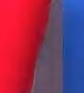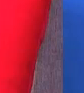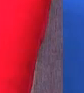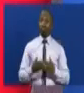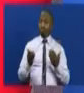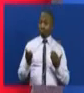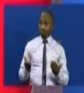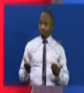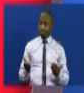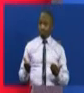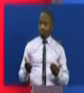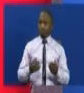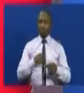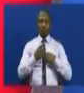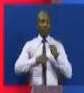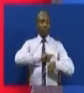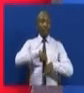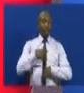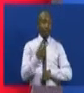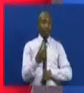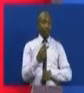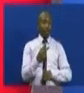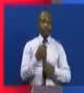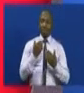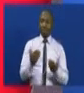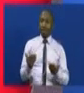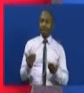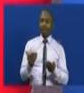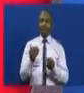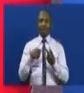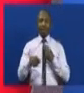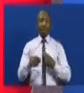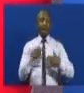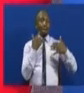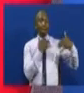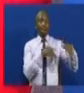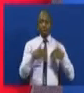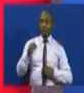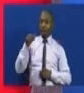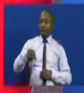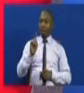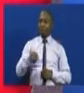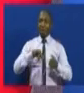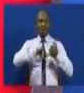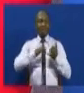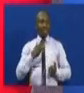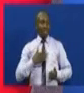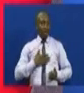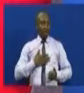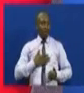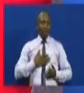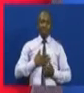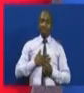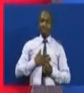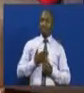Kuendelea kuwa nasi katika saa hii ya pili ya TBC Aridhio, na sasa tunakwenda kwenye jaramba, na leo niko na rafiki yangu sohiba wangu